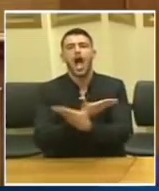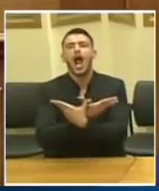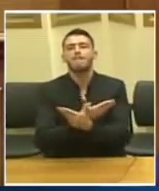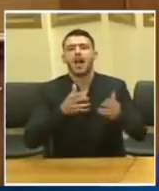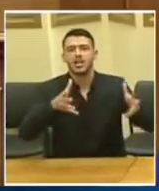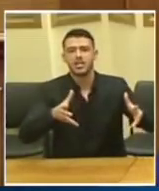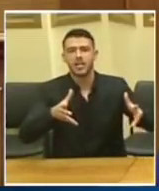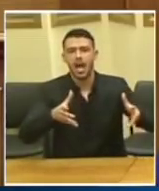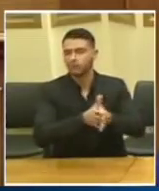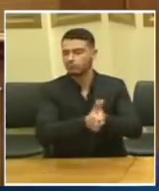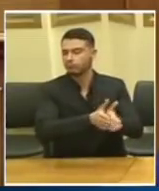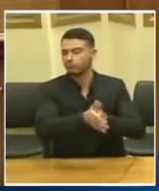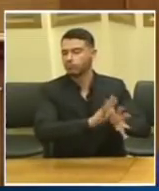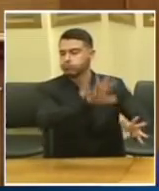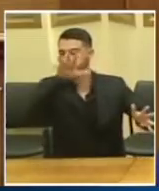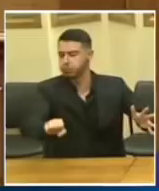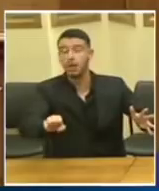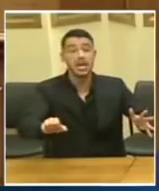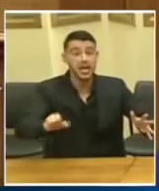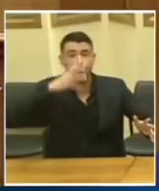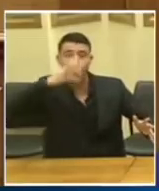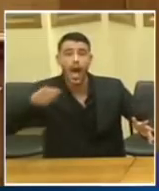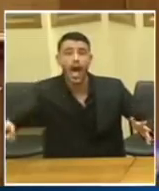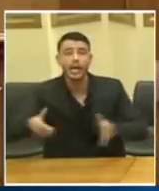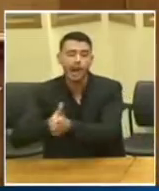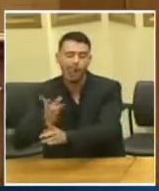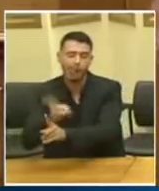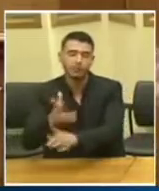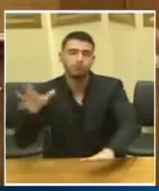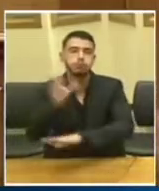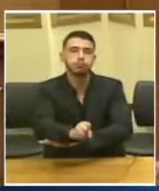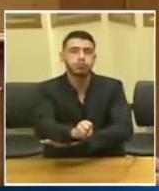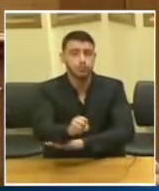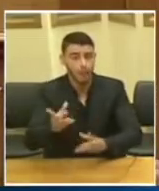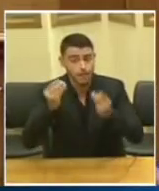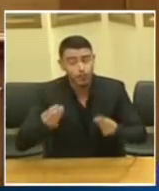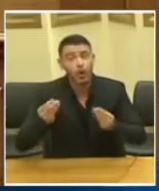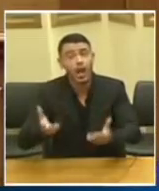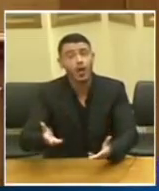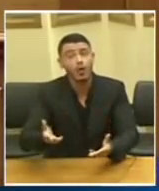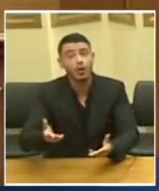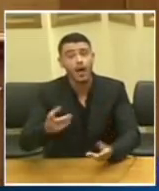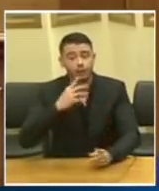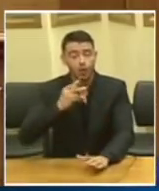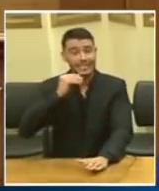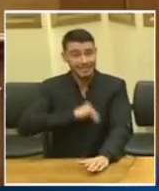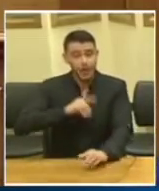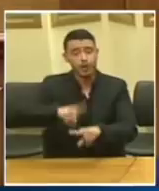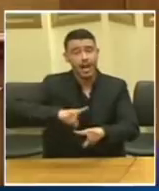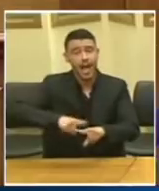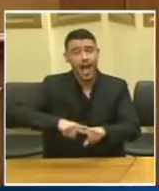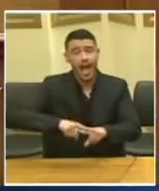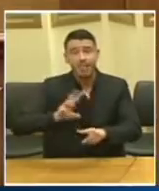μιας μεγαλύτερης Βουλγαρίας, διότι περί αυτού πρόκειται. Εάν θεωρείτε ότι και αυτό είναι εθνικό και πατριωτικό συμφέρον, πείτε το.